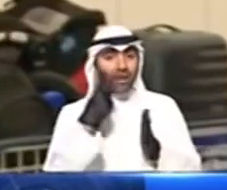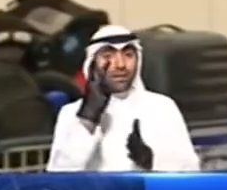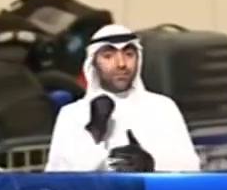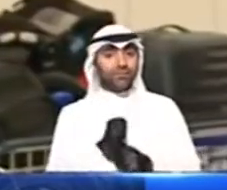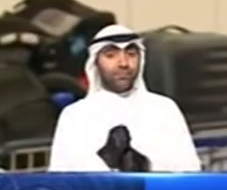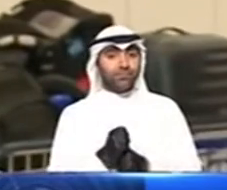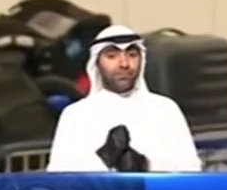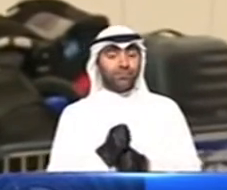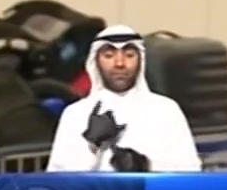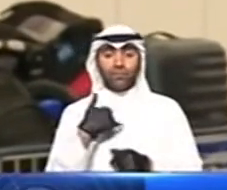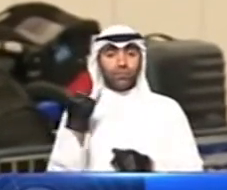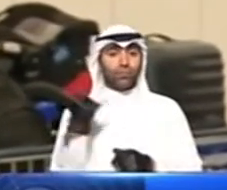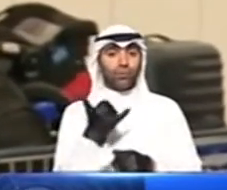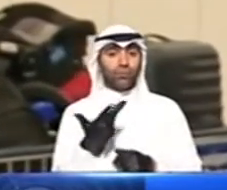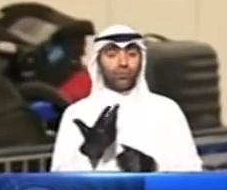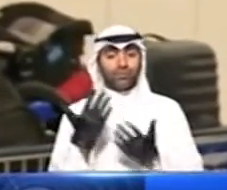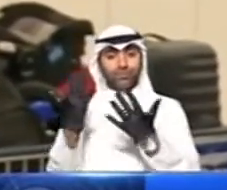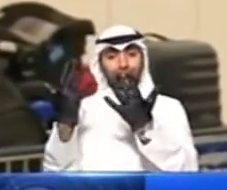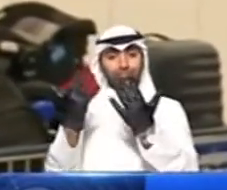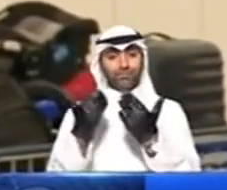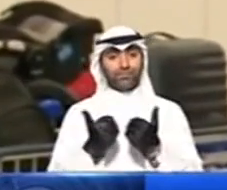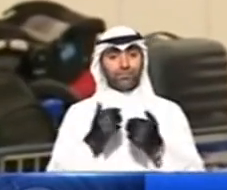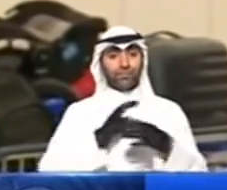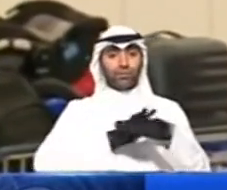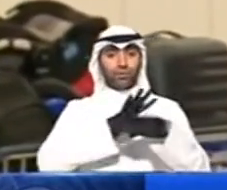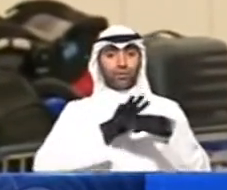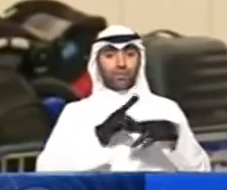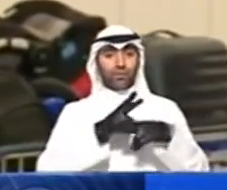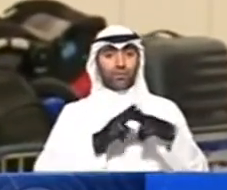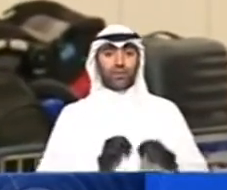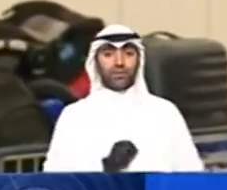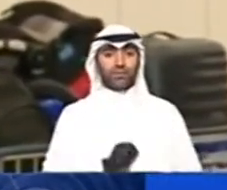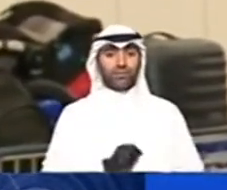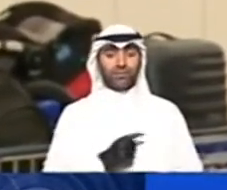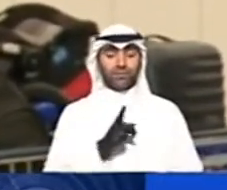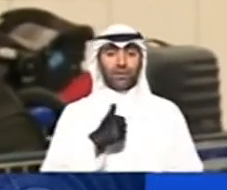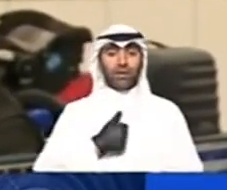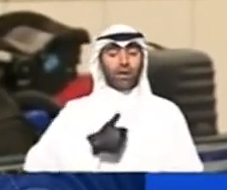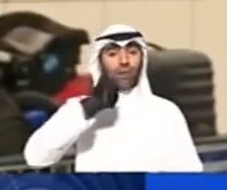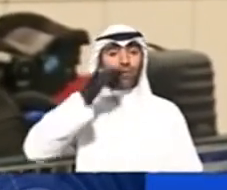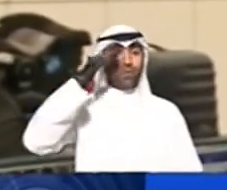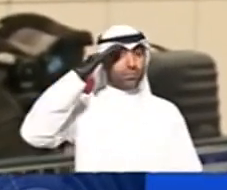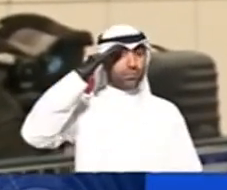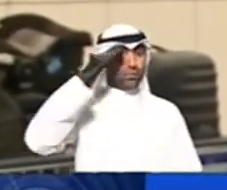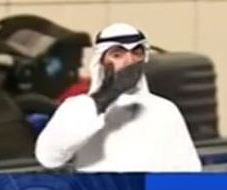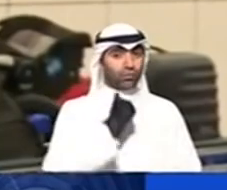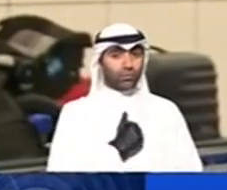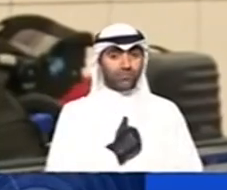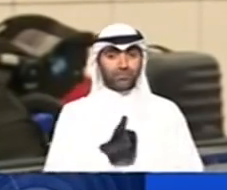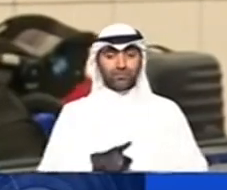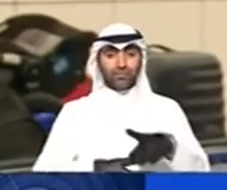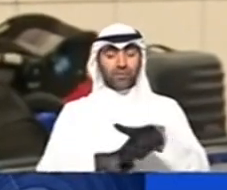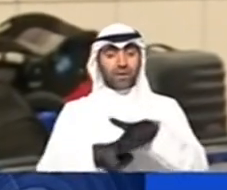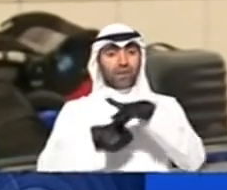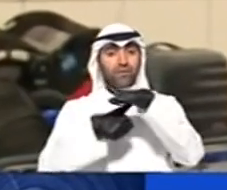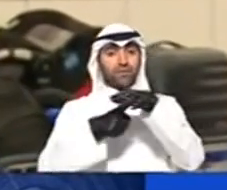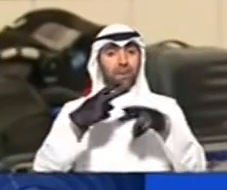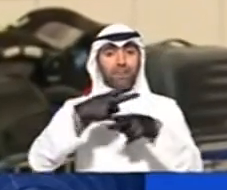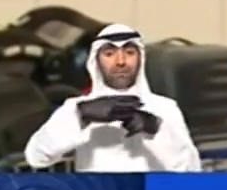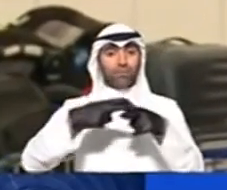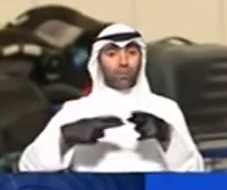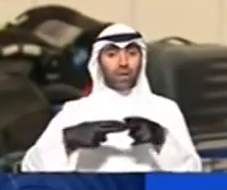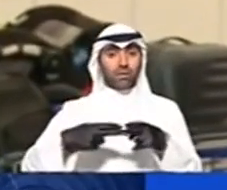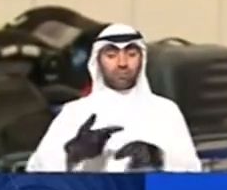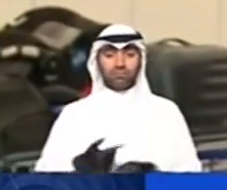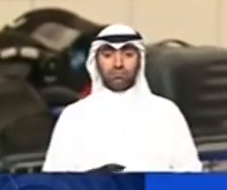شيء أتقدم بالشكر الجزيل لسيدي صاحب السمو الأمير البلاد المفدى اللي ما أذخروا عنه صراحة أي شيء، والشكر موصول